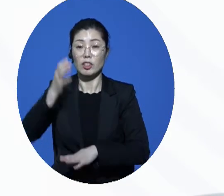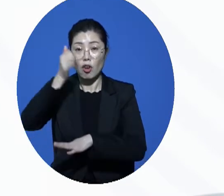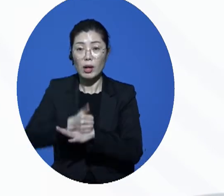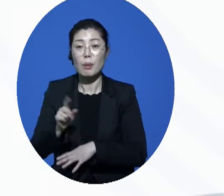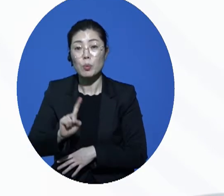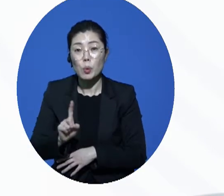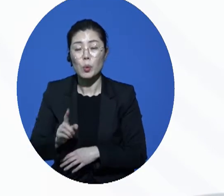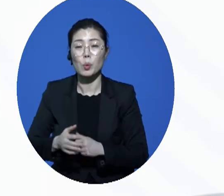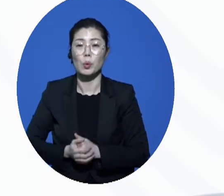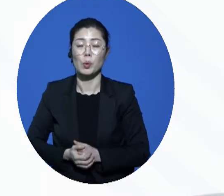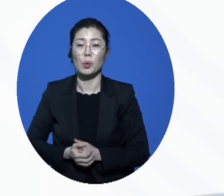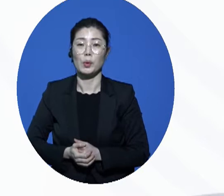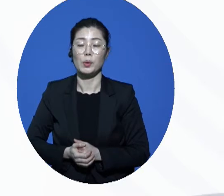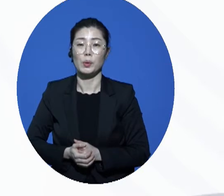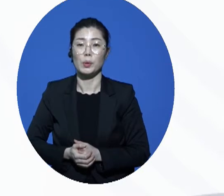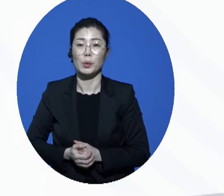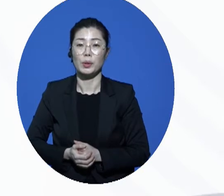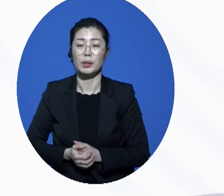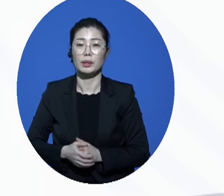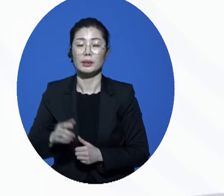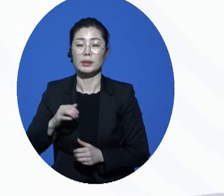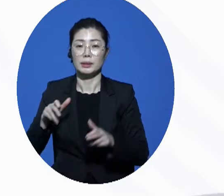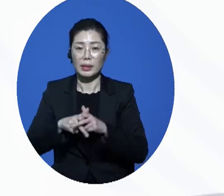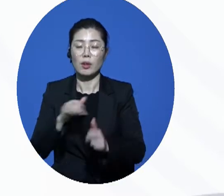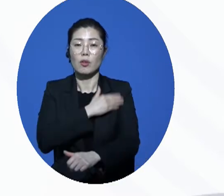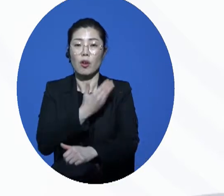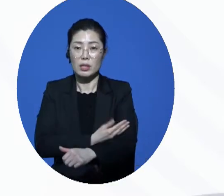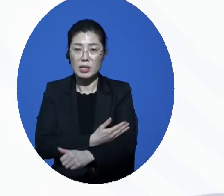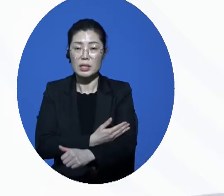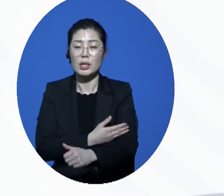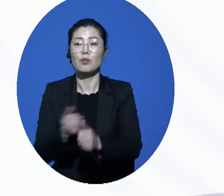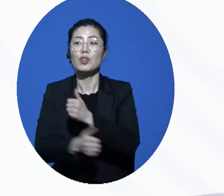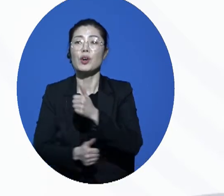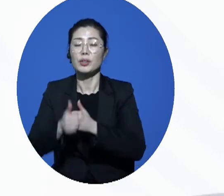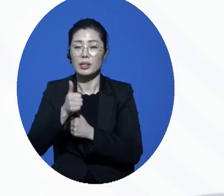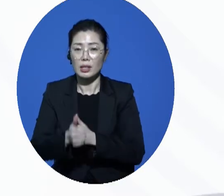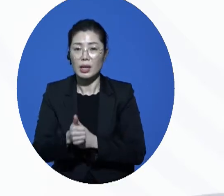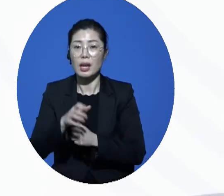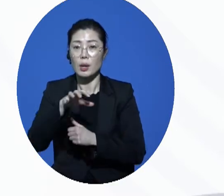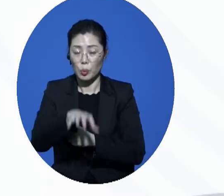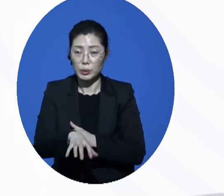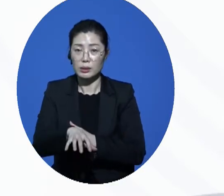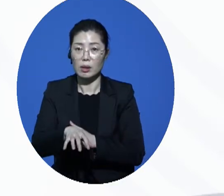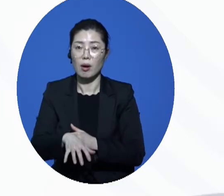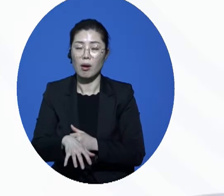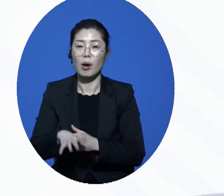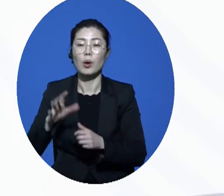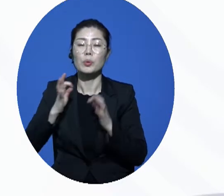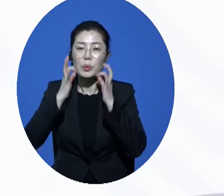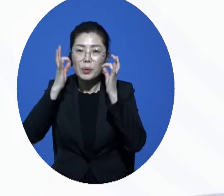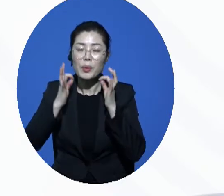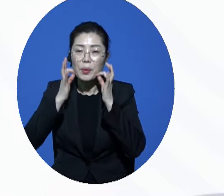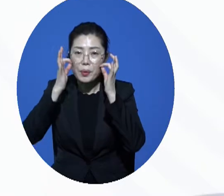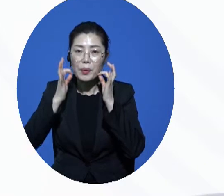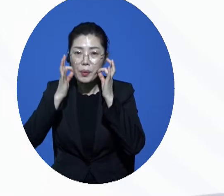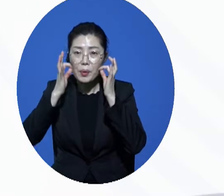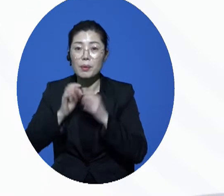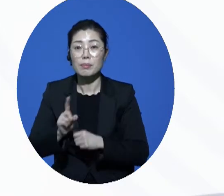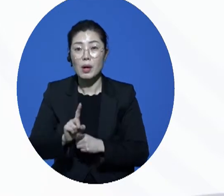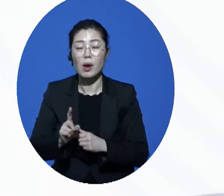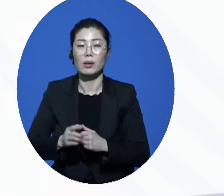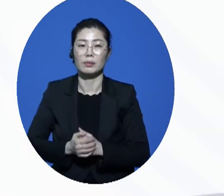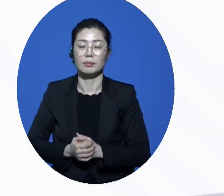하나가 바로 장애인 권리위원회에서 저희의 노력에 대해서 인지를 하기 시작했다는 점입니다.